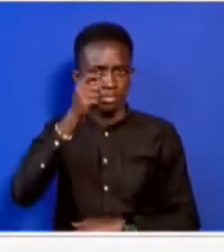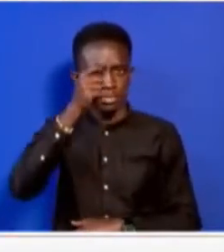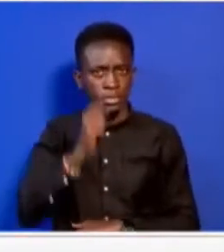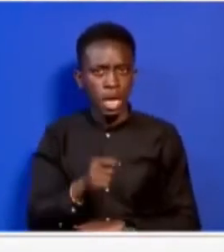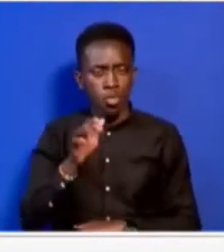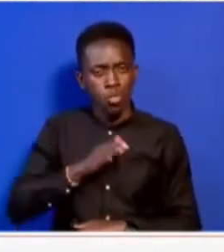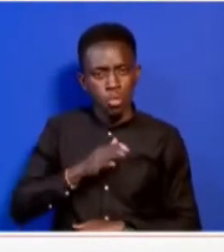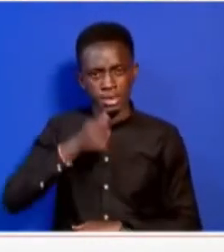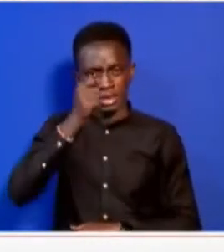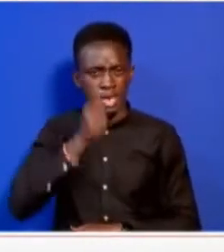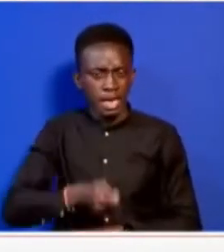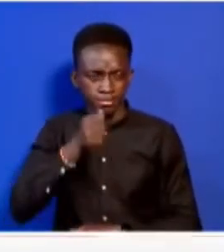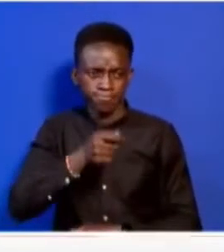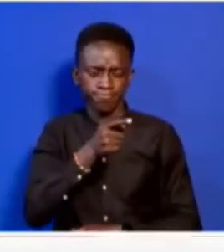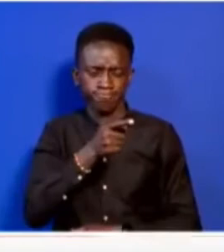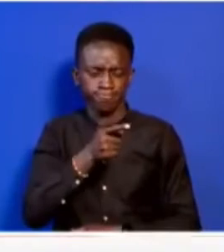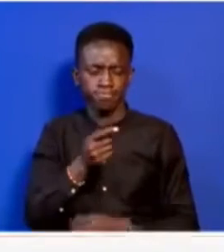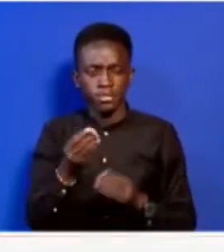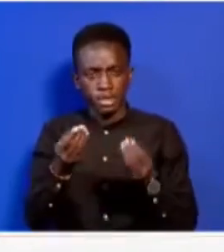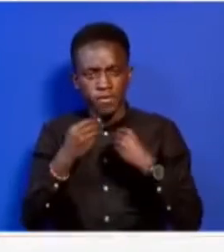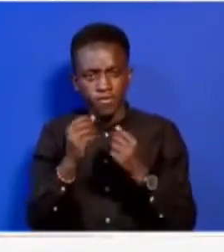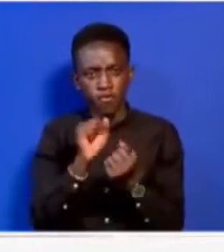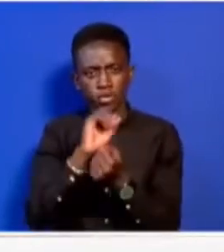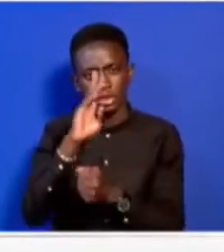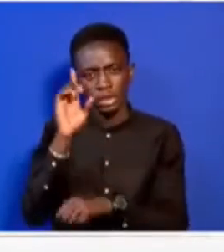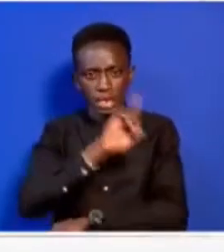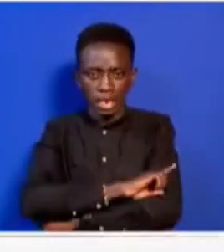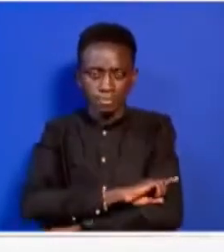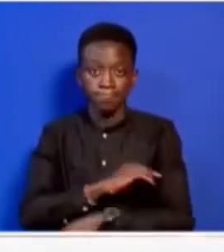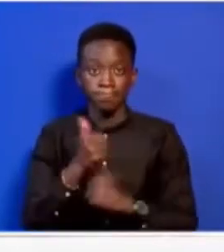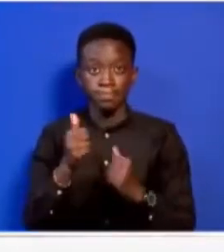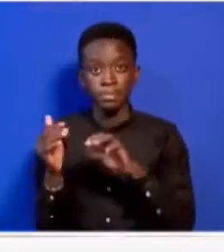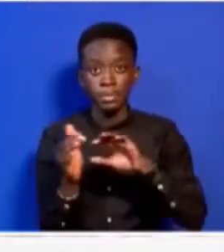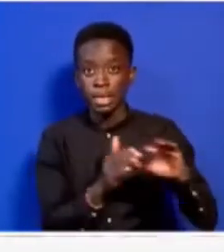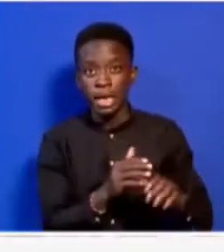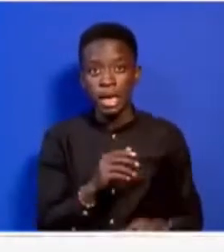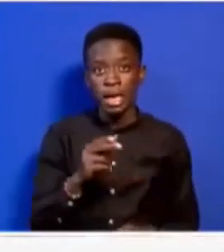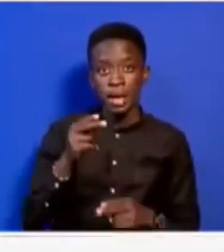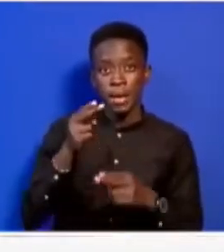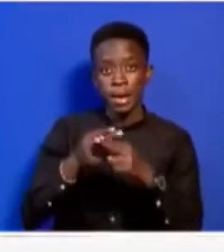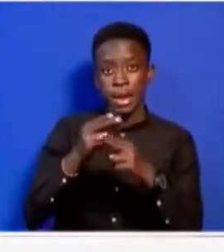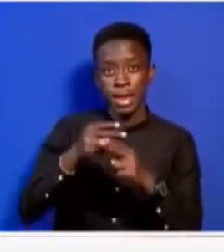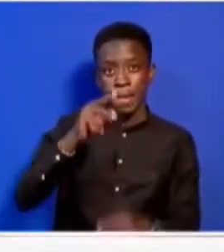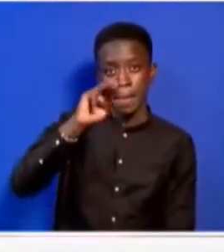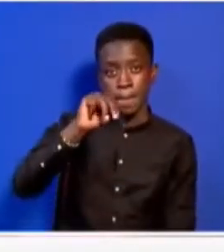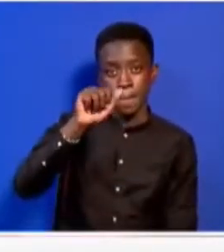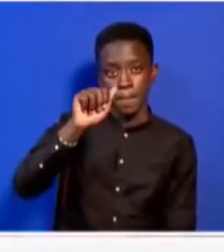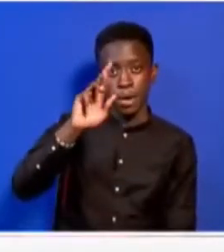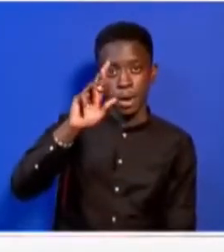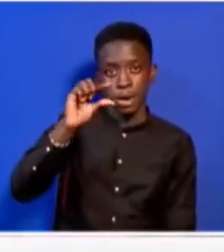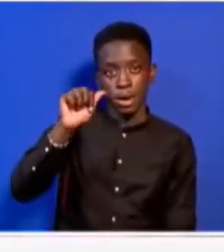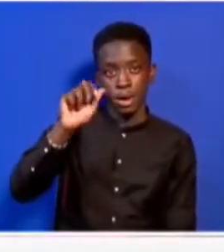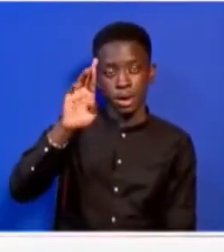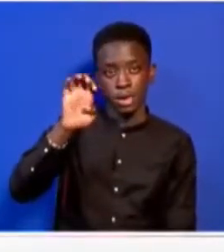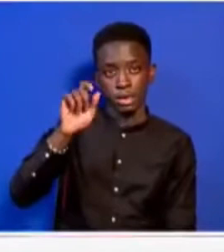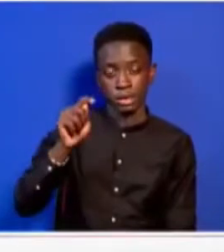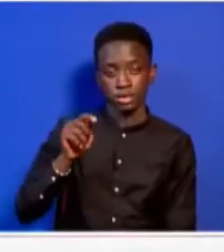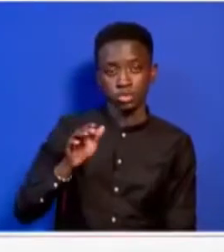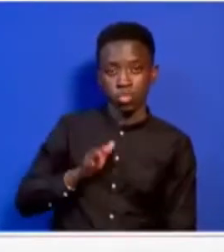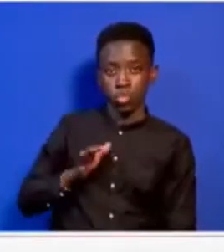Hata hivyo, hakimu mkuu mkaaji kwenye mahakama mjini Thika, Margaret Kurubu, aliamuru wazuiliwe kwa siku 10